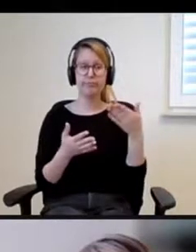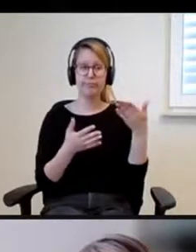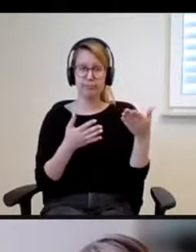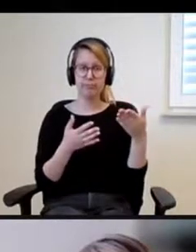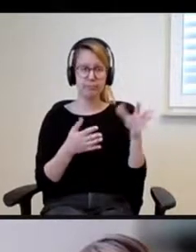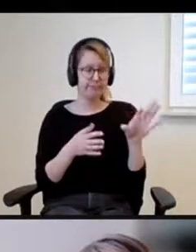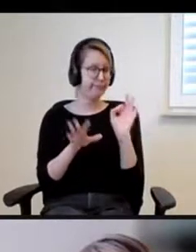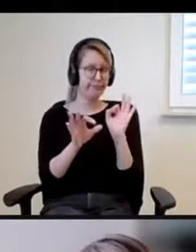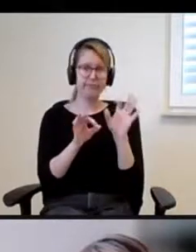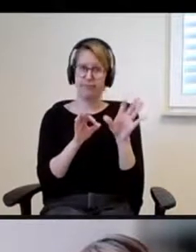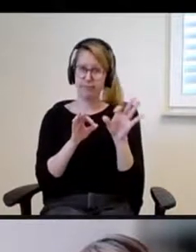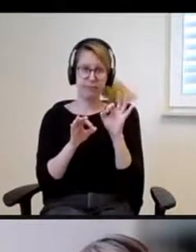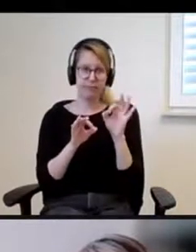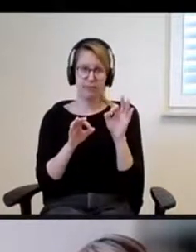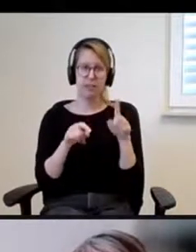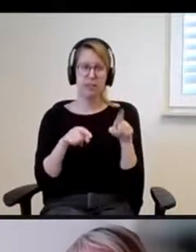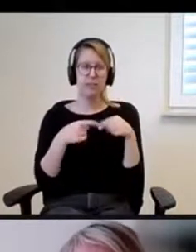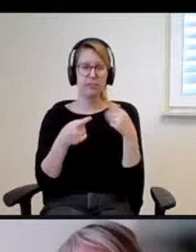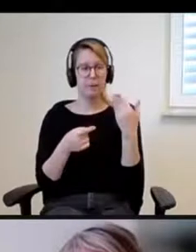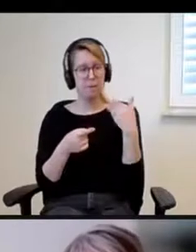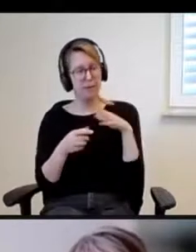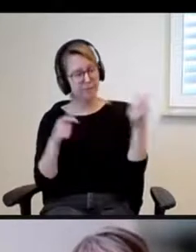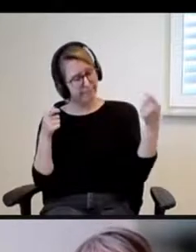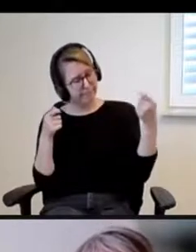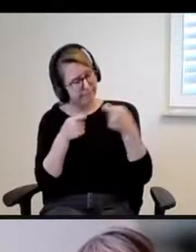la transversalité